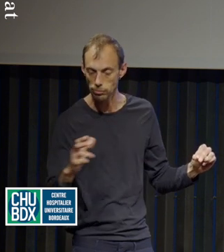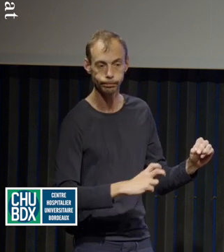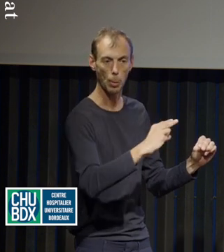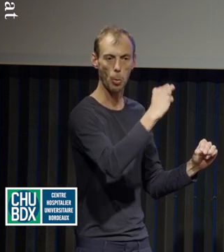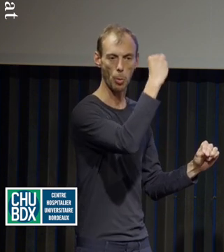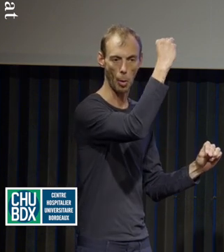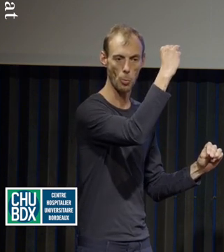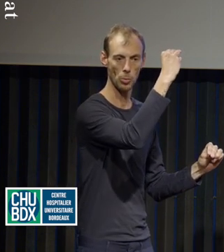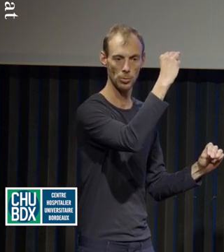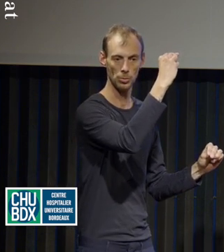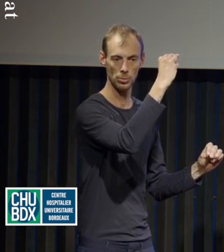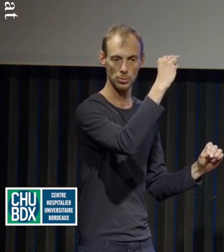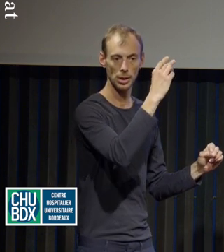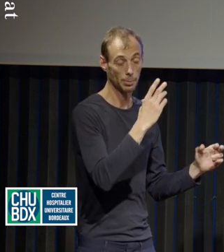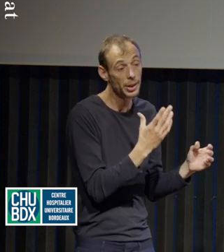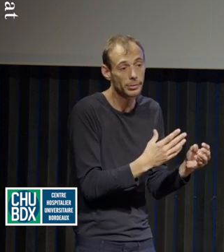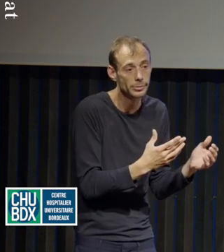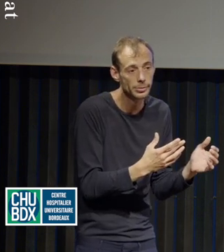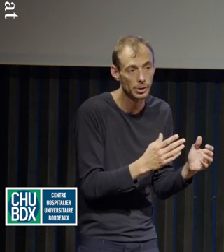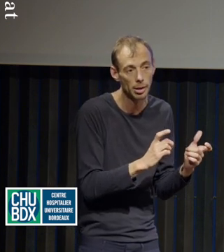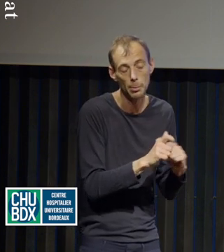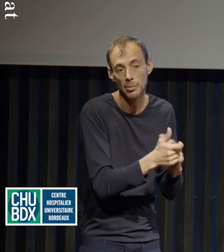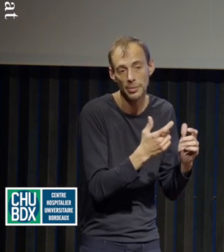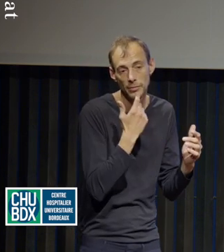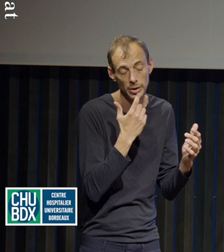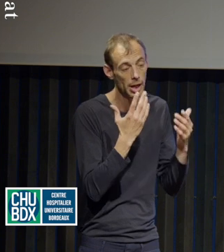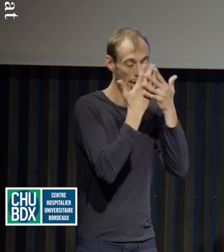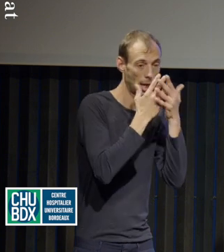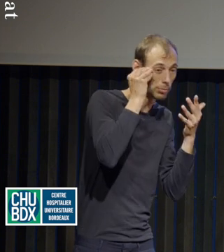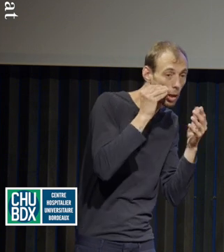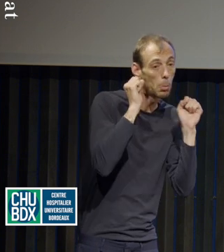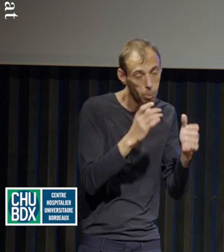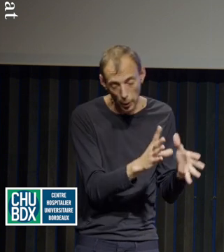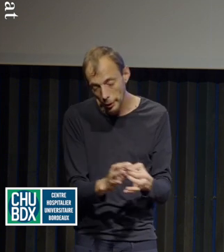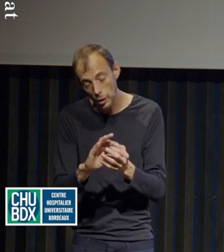s'associer à d'autres vulnérabilités et d'autres pathologies.